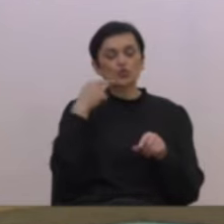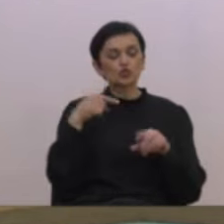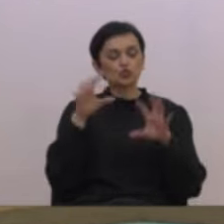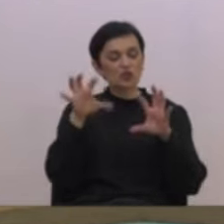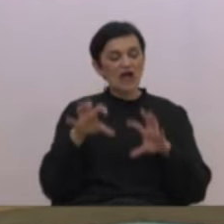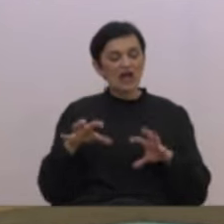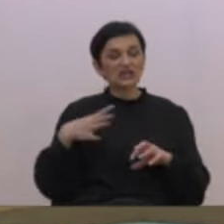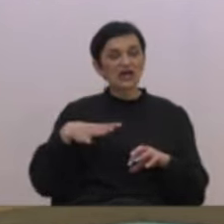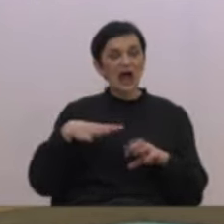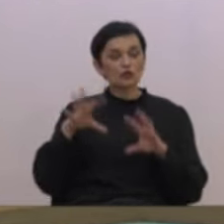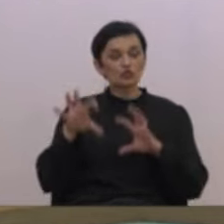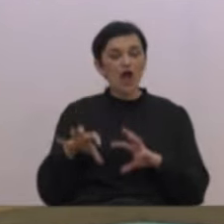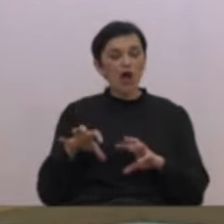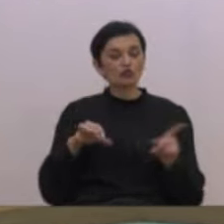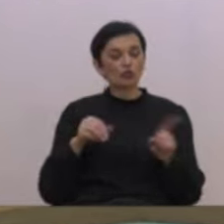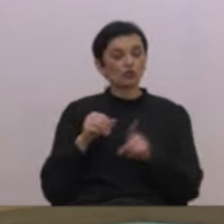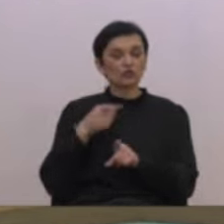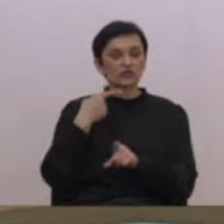ეძახოთ ქართულ კანონს.